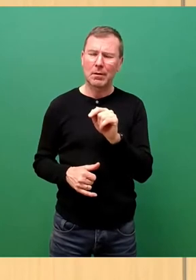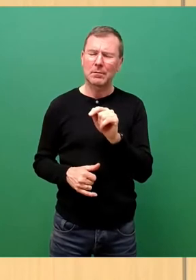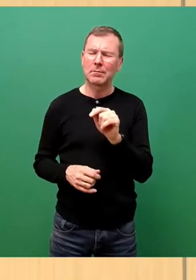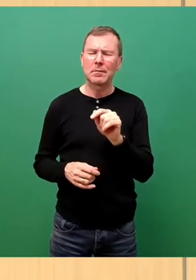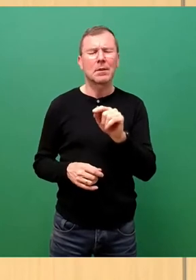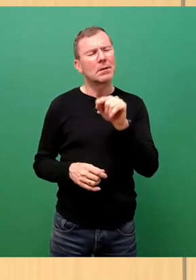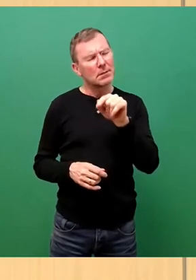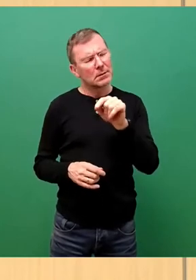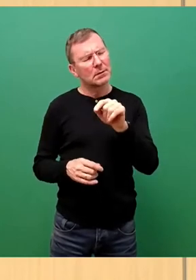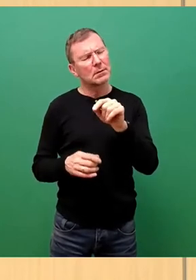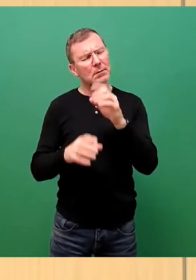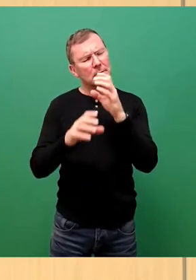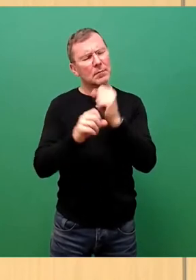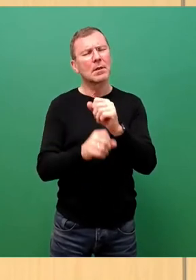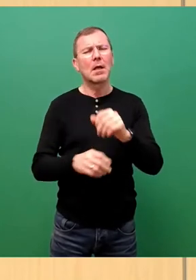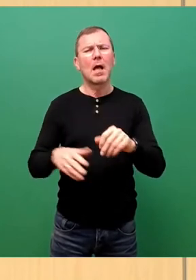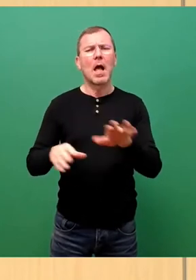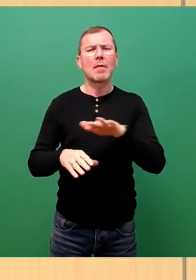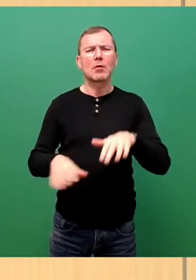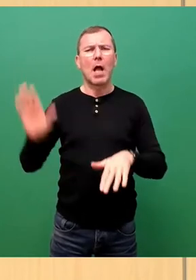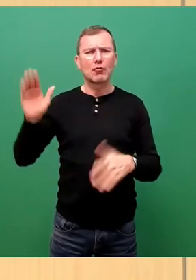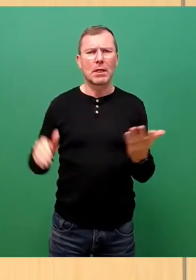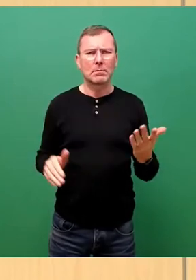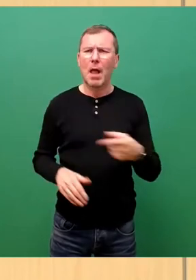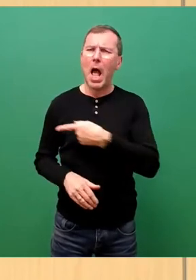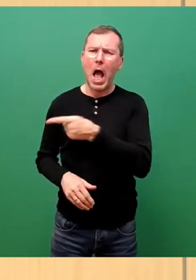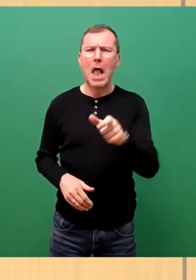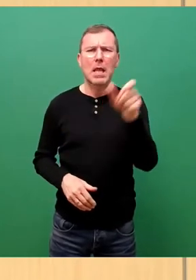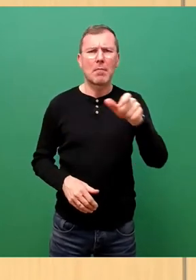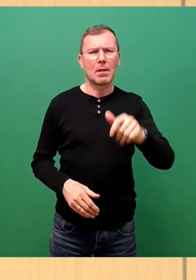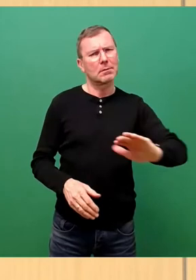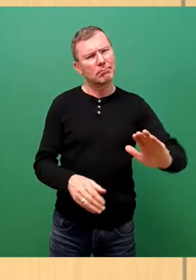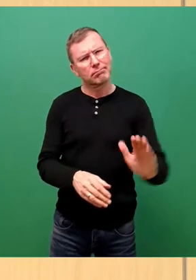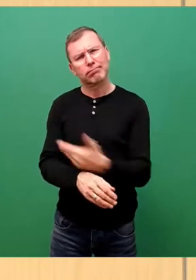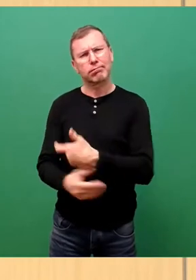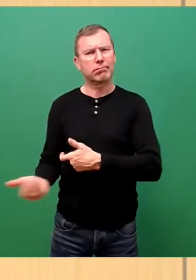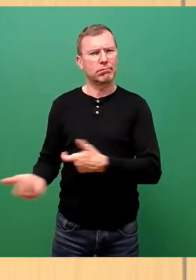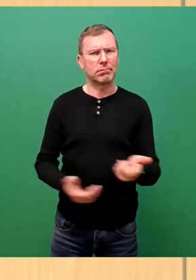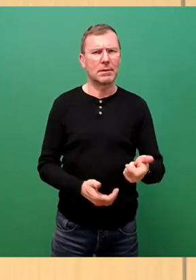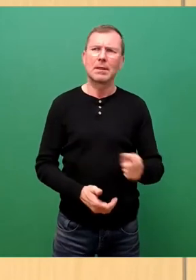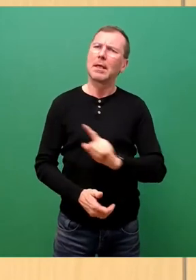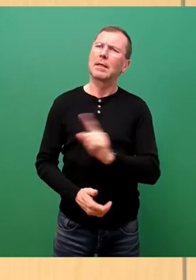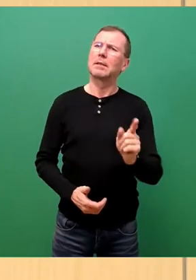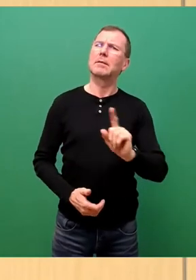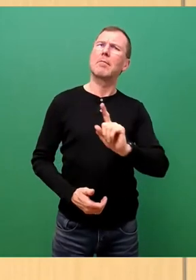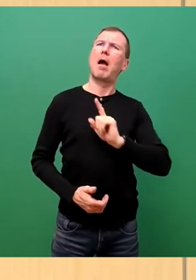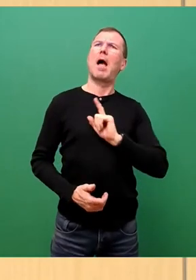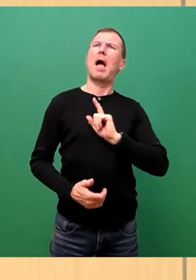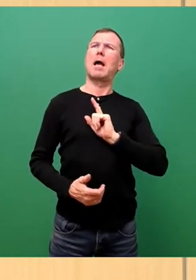Versuch der Nationalsozialisten, alle Menschen zu beseitigen, die nicht in das eigene